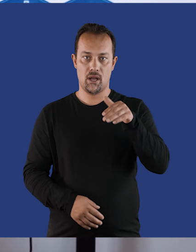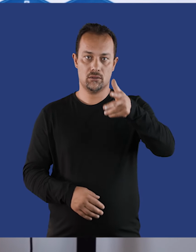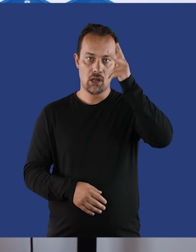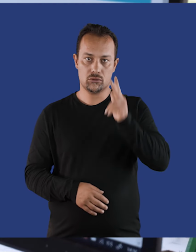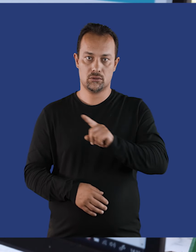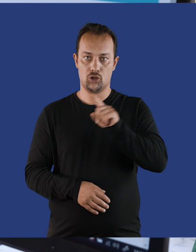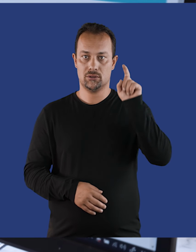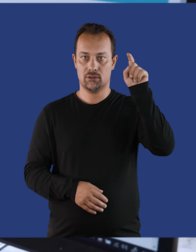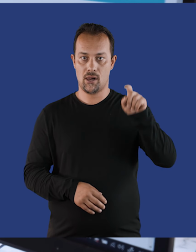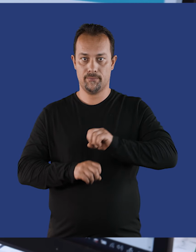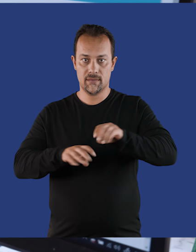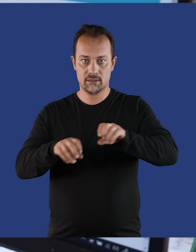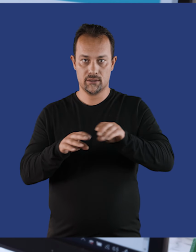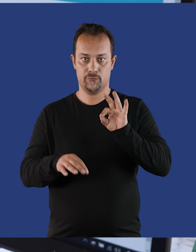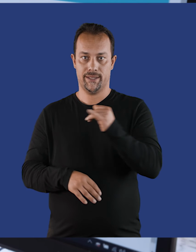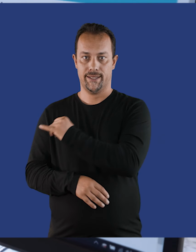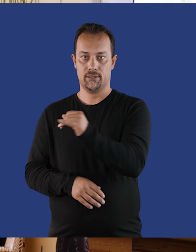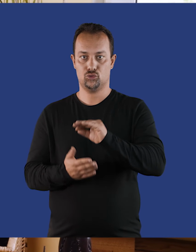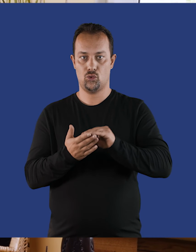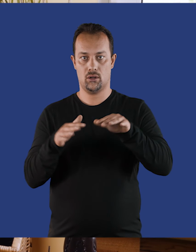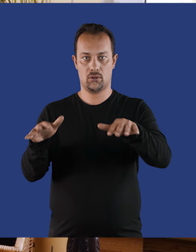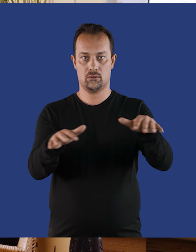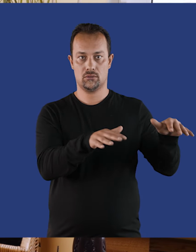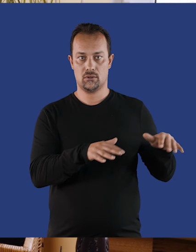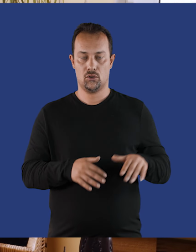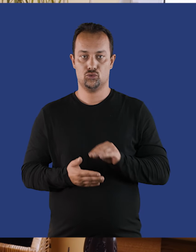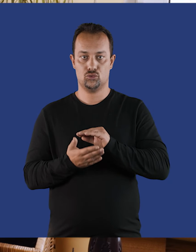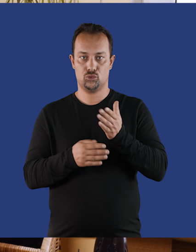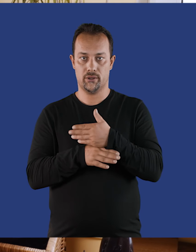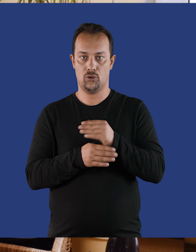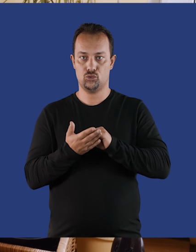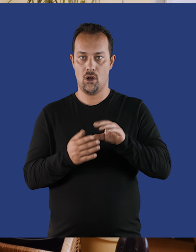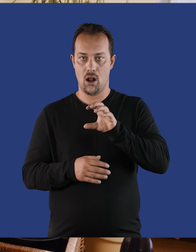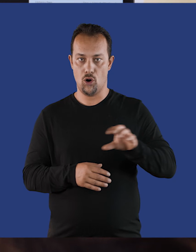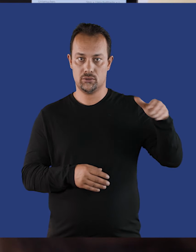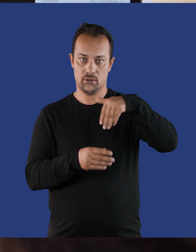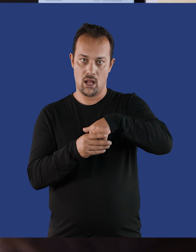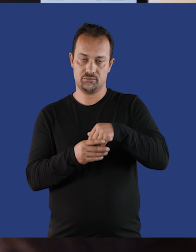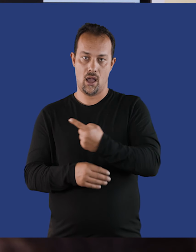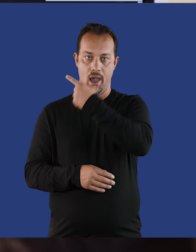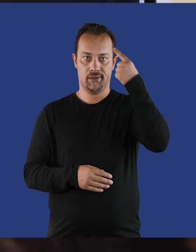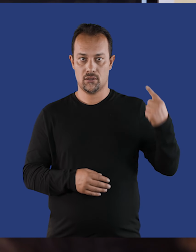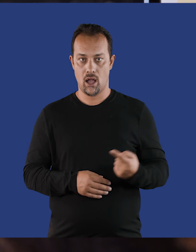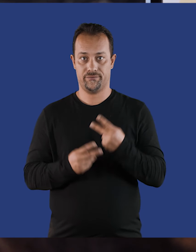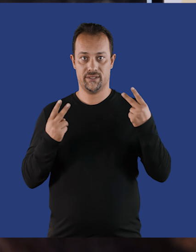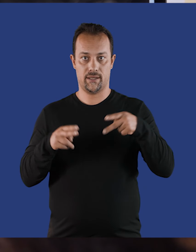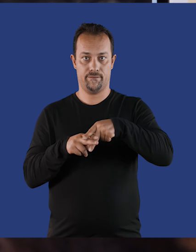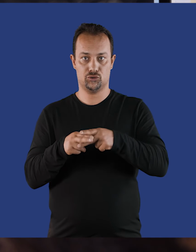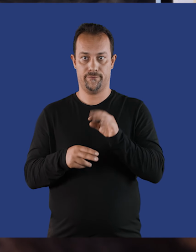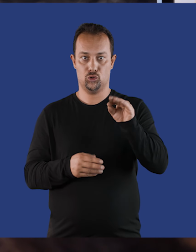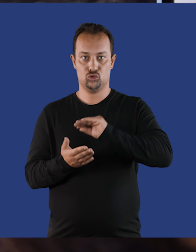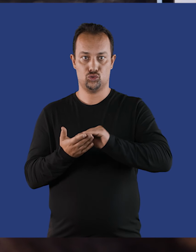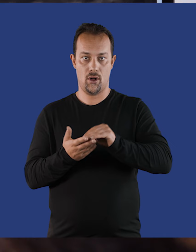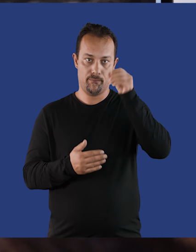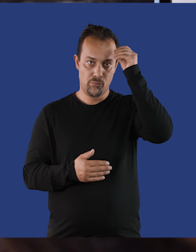Verfügung. Die Thüringer Schulcloud hat sich innerhalb eines Jahres zu einem wichtigen Instrument der schulischen Bildung in Thüringen entwickelt und bietet auch über